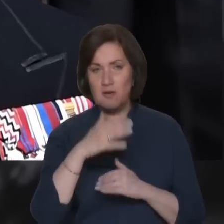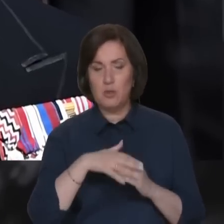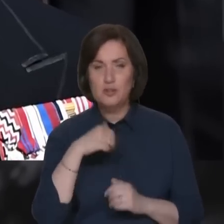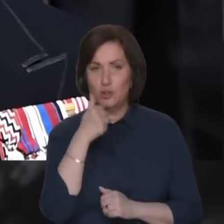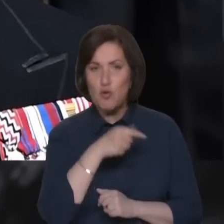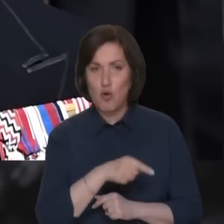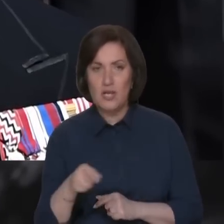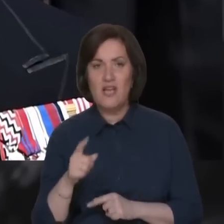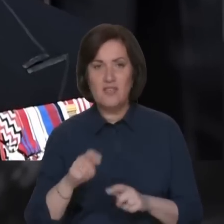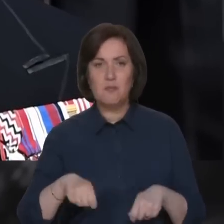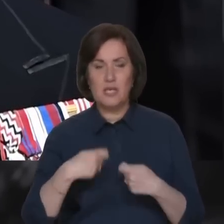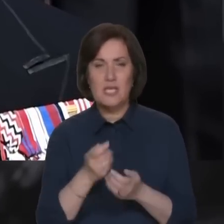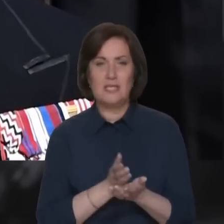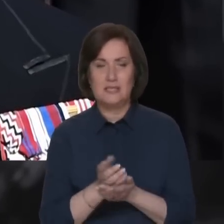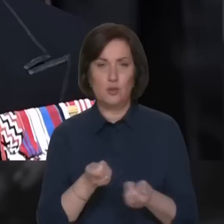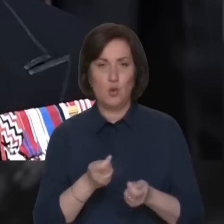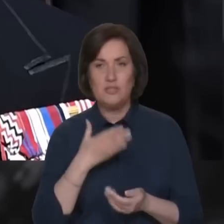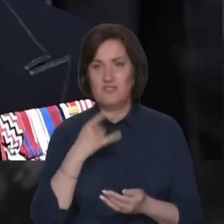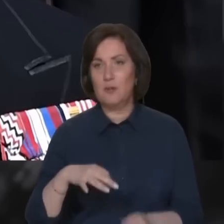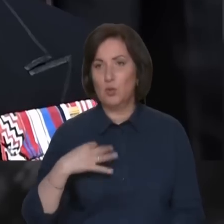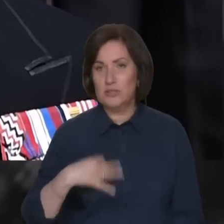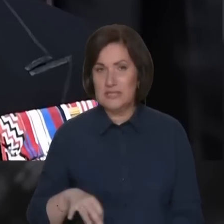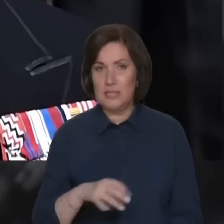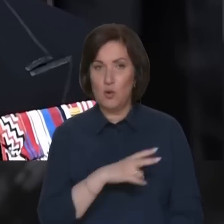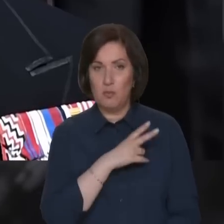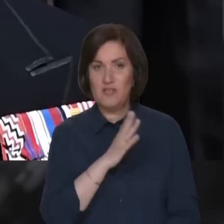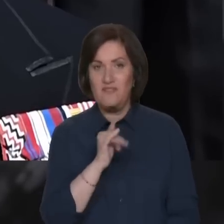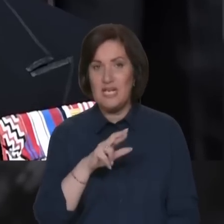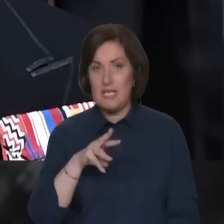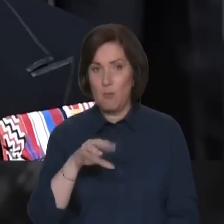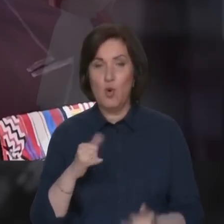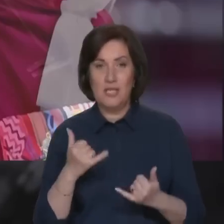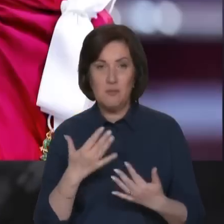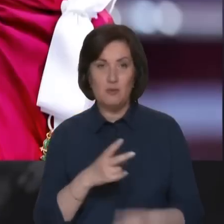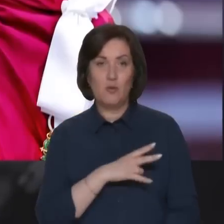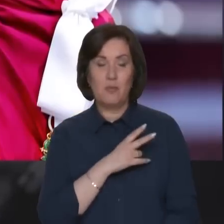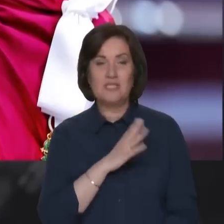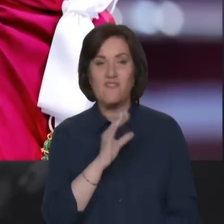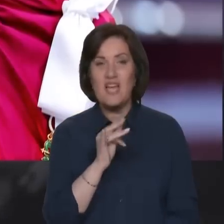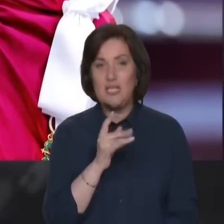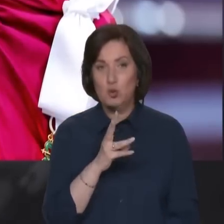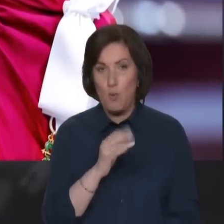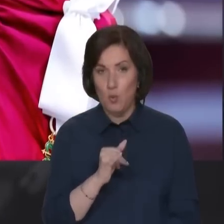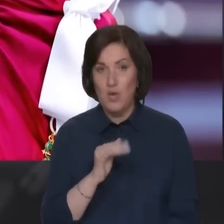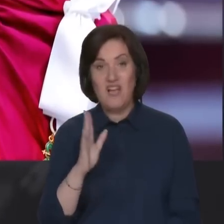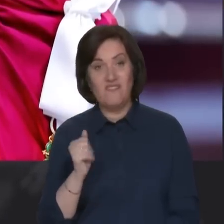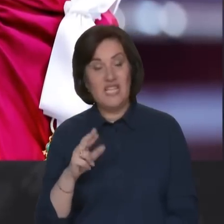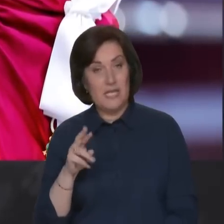роки він передасть трон своєму синові, принцові Вільяму, тепер вже принцові Вельському Вільяму.